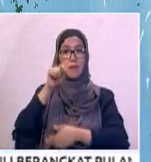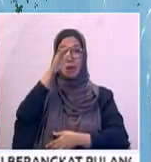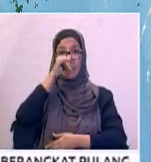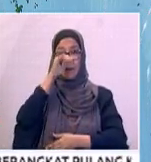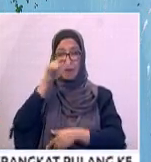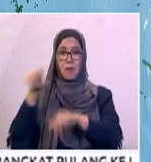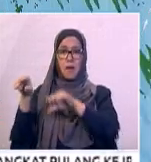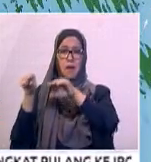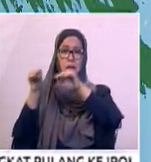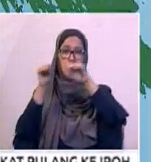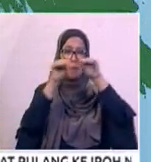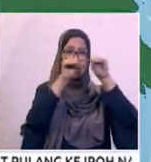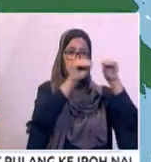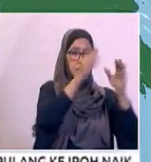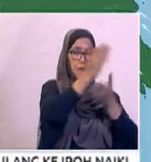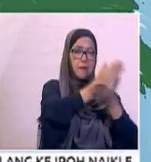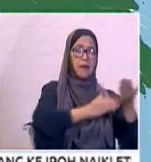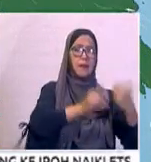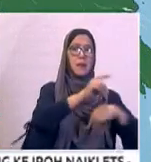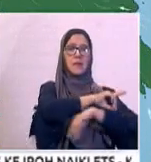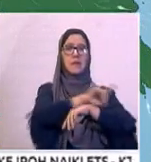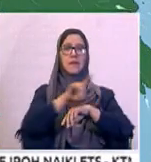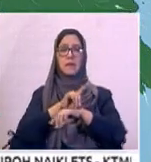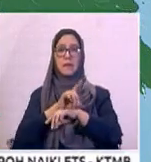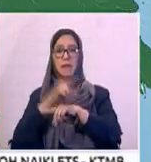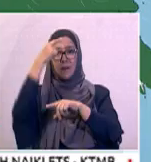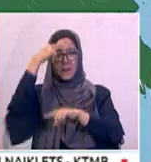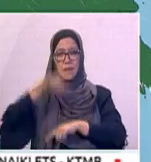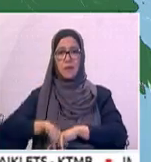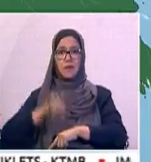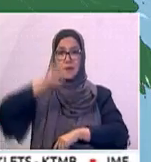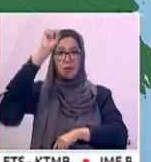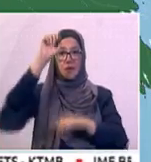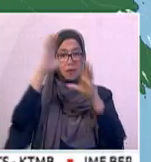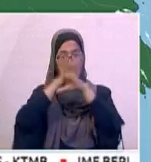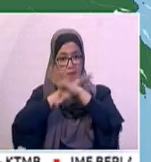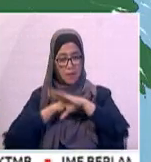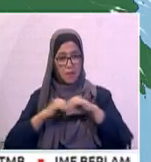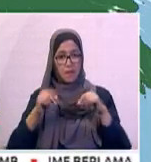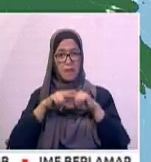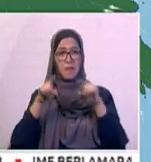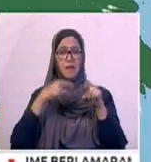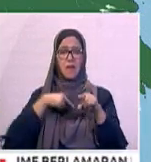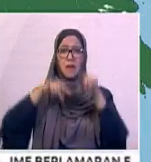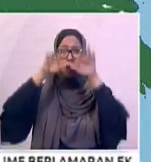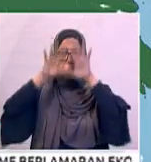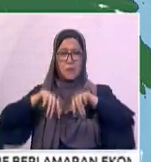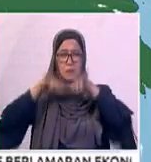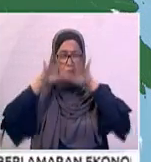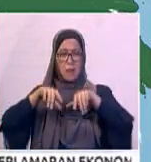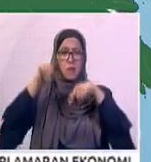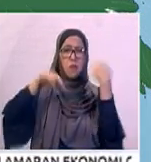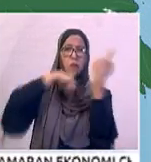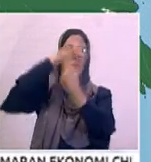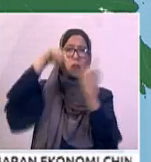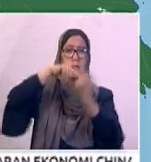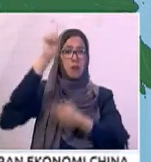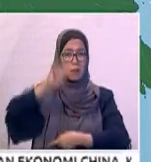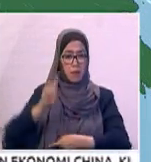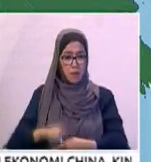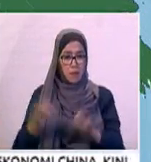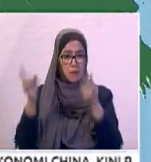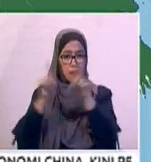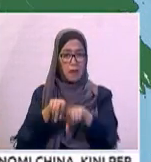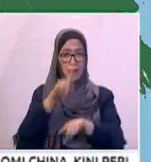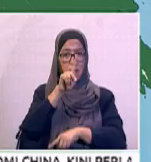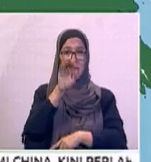ke kawasan daratan. Bagi negeri Sabah dan Sarawak pula, hujan berserta berpetir kini berlaku di bahagian Kudat dan juga Sandakan, dan